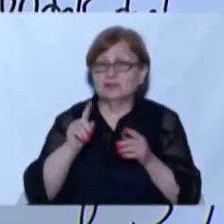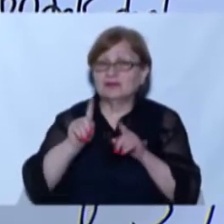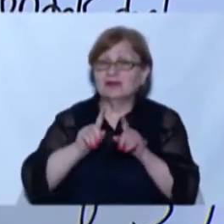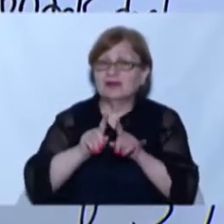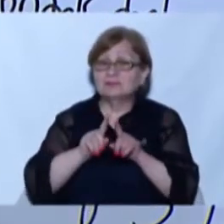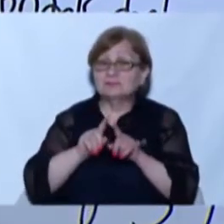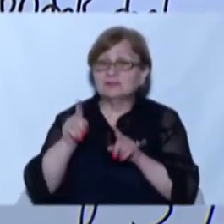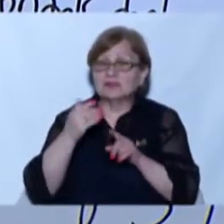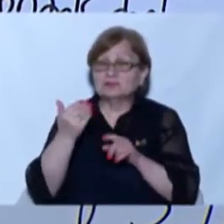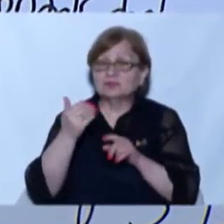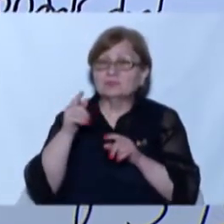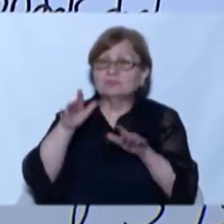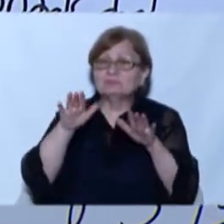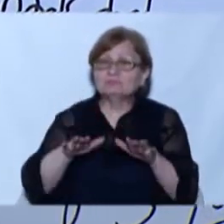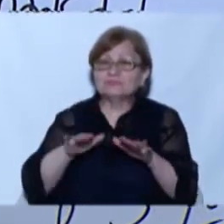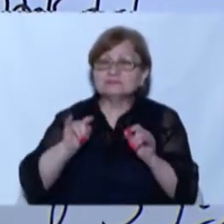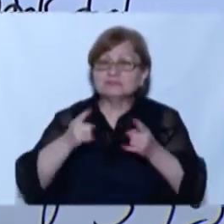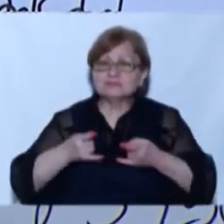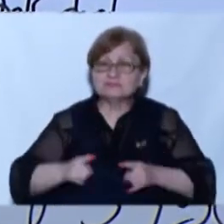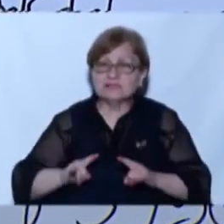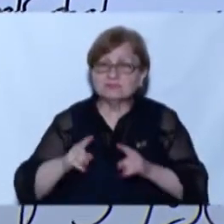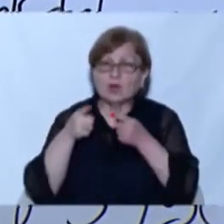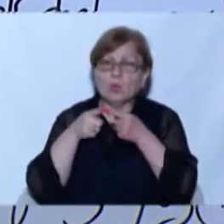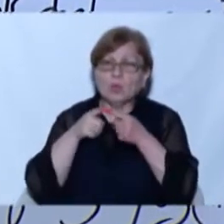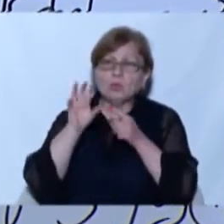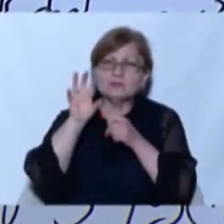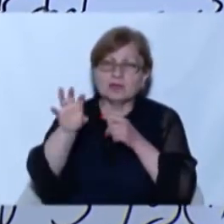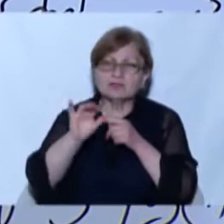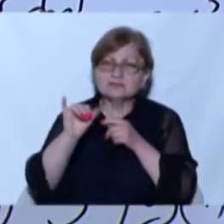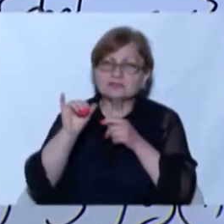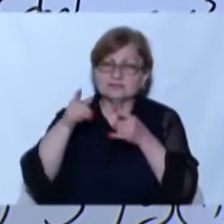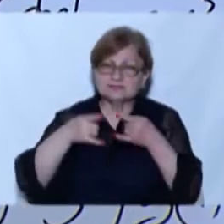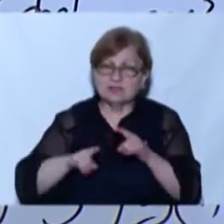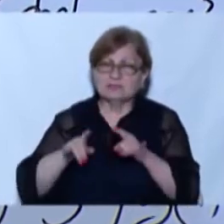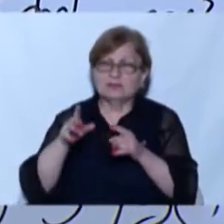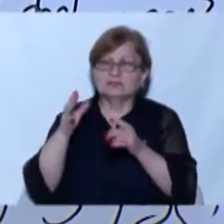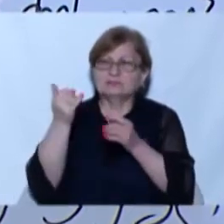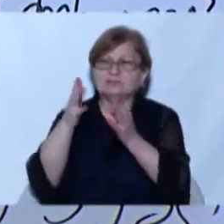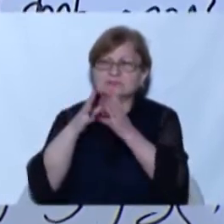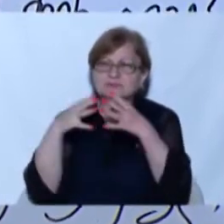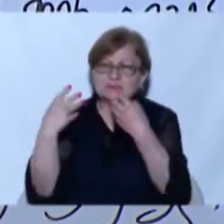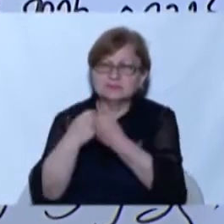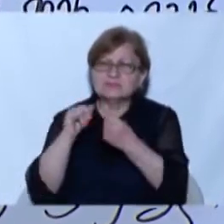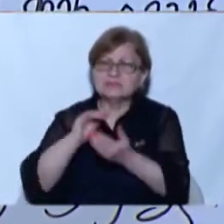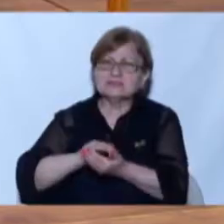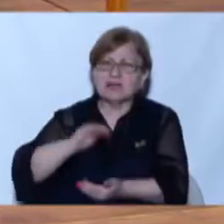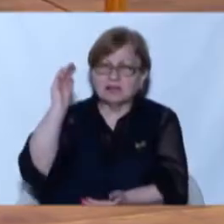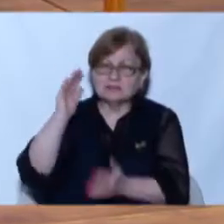სწორედ მისი მშობლიური კუთხე და იმ ხალხის ყოფა-ცხოვრება, ვისთან ერთადაც ის